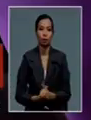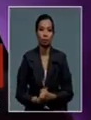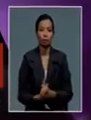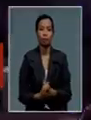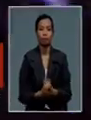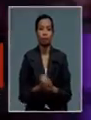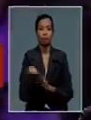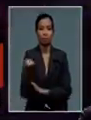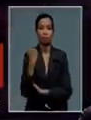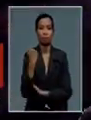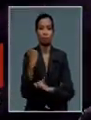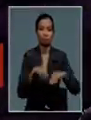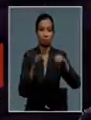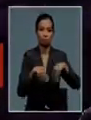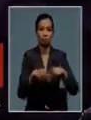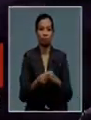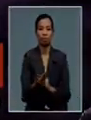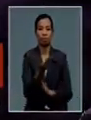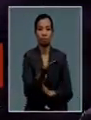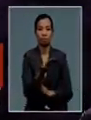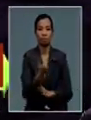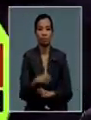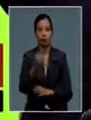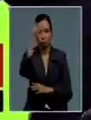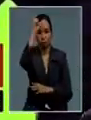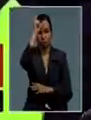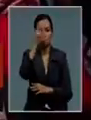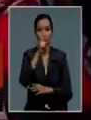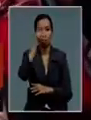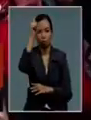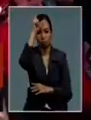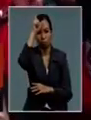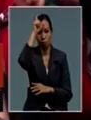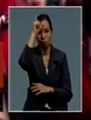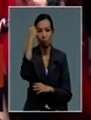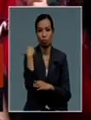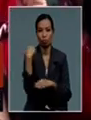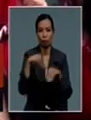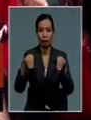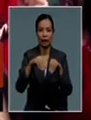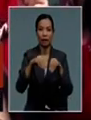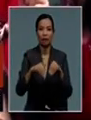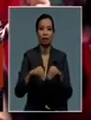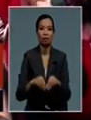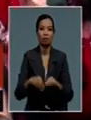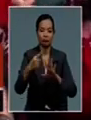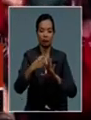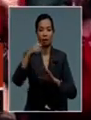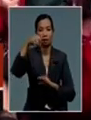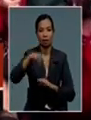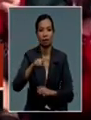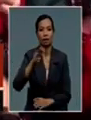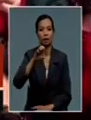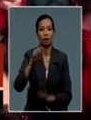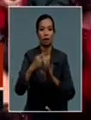พลังหญิงเนี่ยยังมีขึ้นที่เมืองฮาเตของตุรกีด้วยนะคะเมืองฮาเตเนี่ยอยู่ติดกับซีเรียบรรดานักเคลื่อนไหวสตรีแล้ว